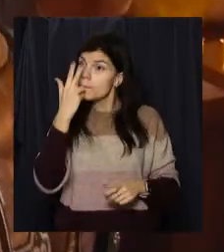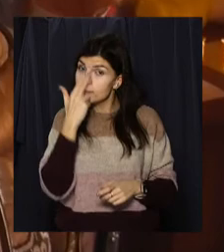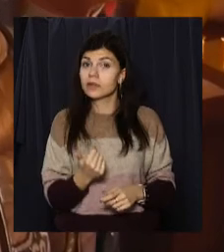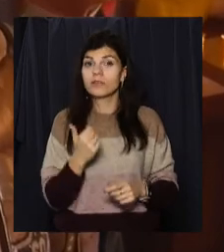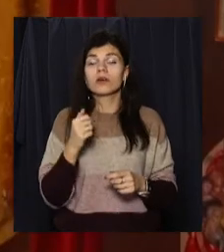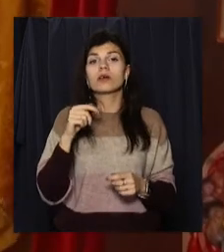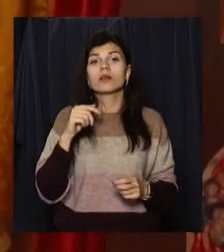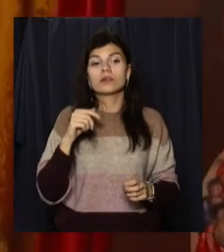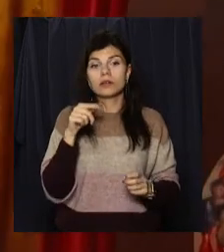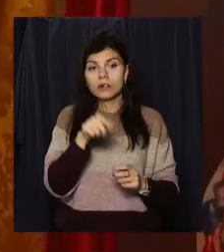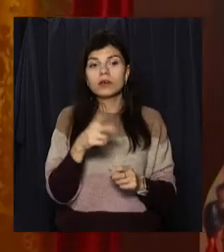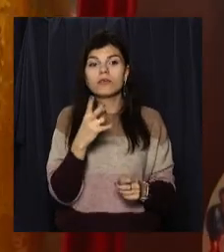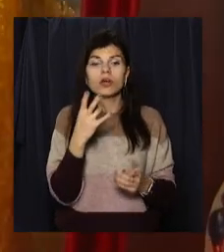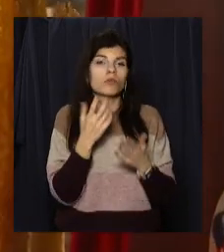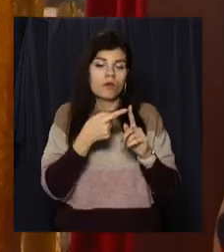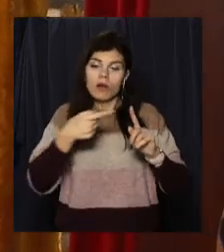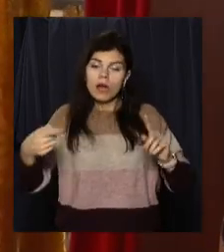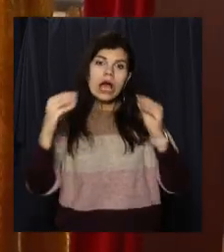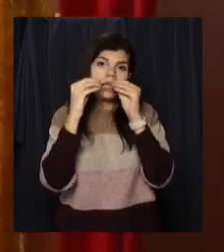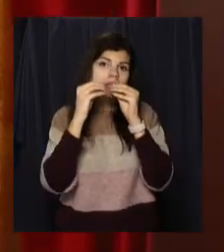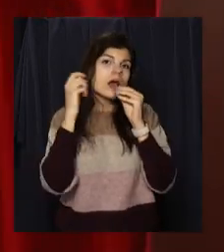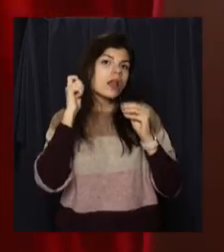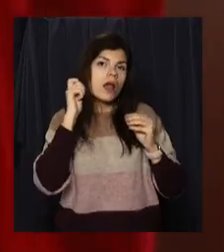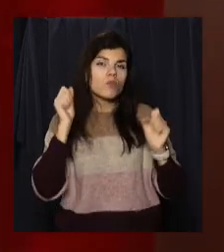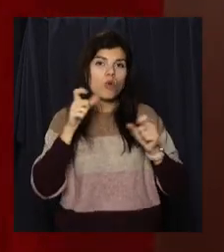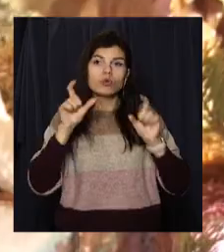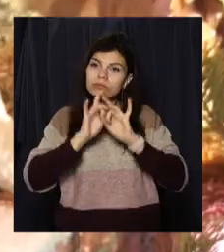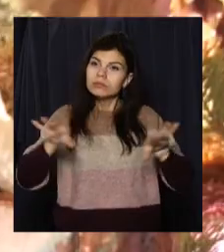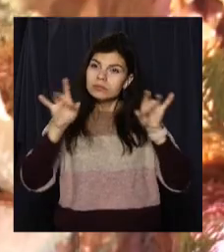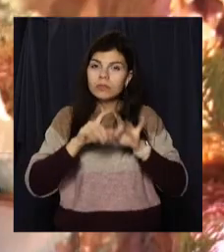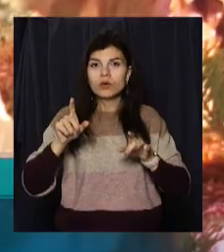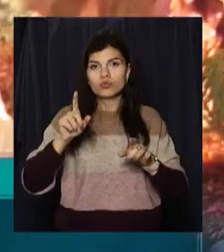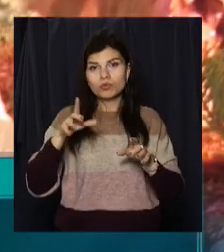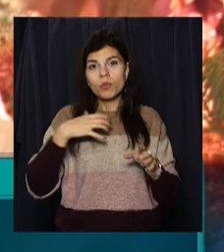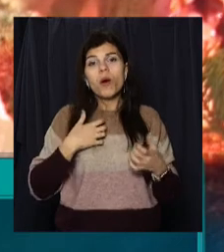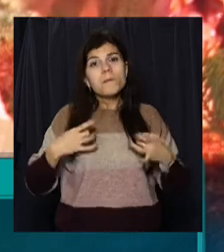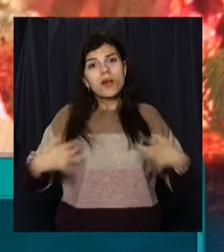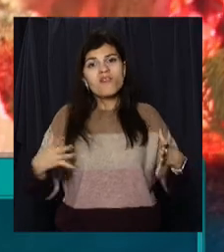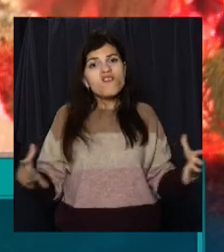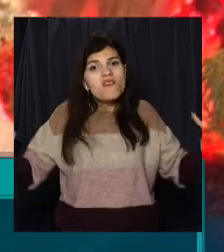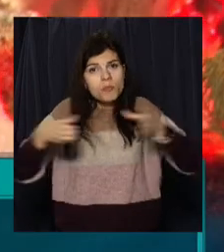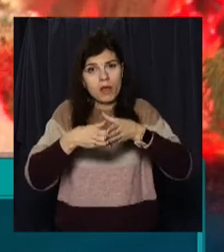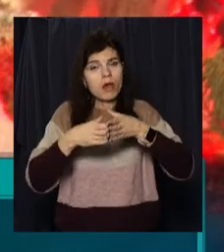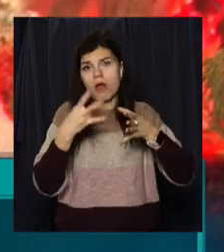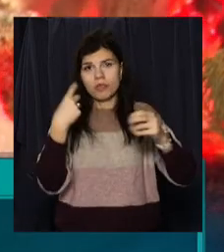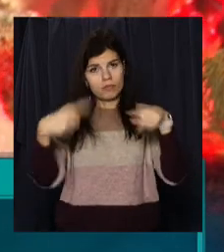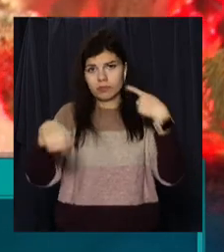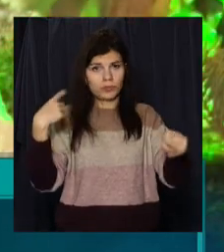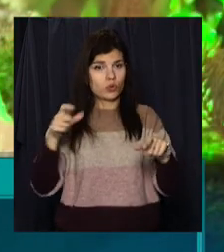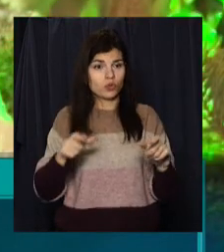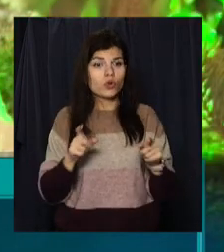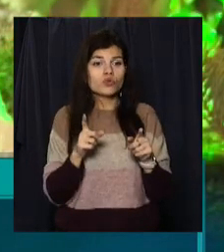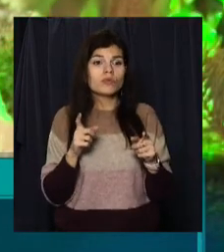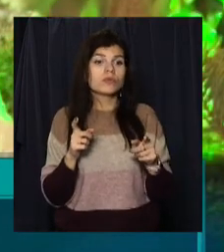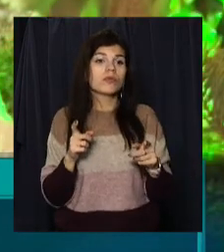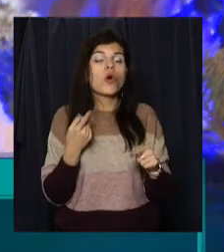його прогнозами знадобиться щонайменше 10 років. Нам би хотілося святкувати разом. Було би чудово, якби ми святкували в цей самий